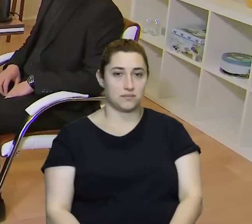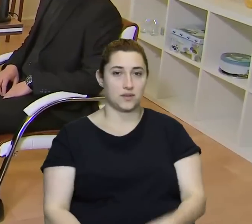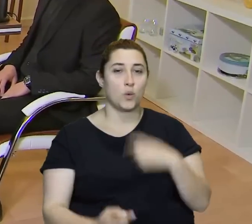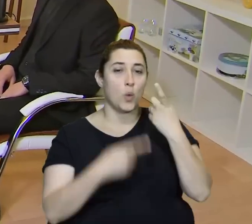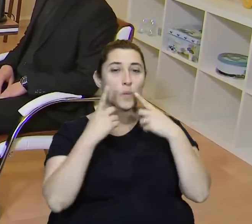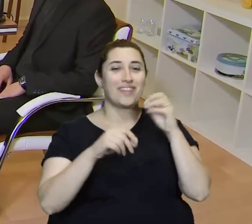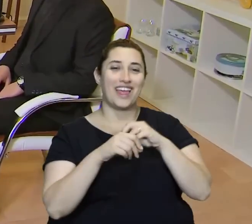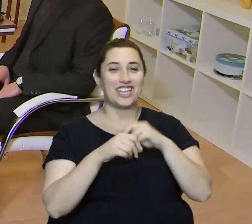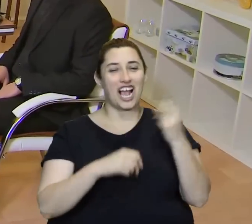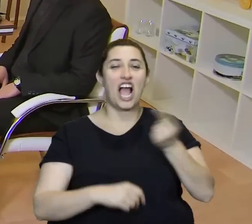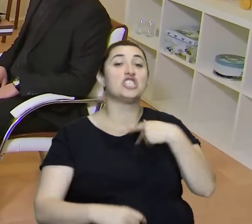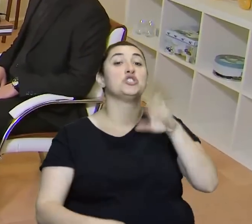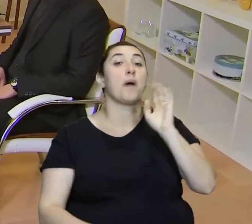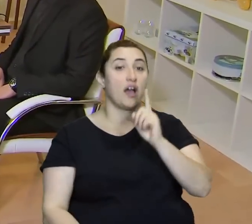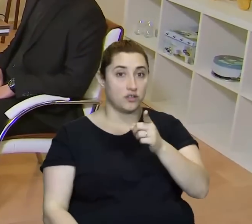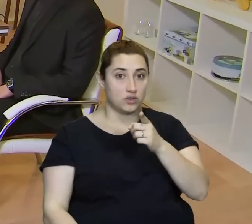Konuşamıyorsun diye yırtacağını sanma.